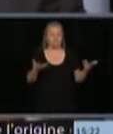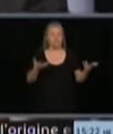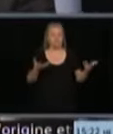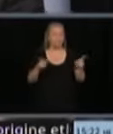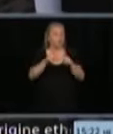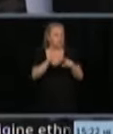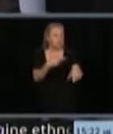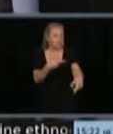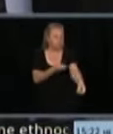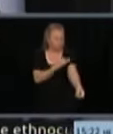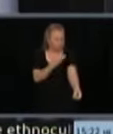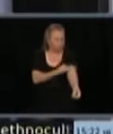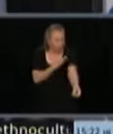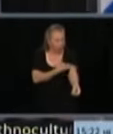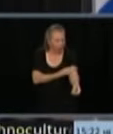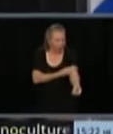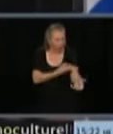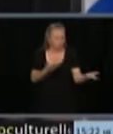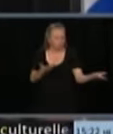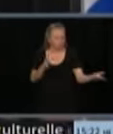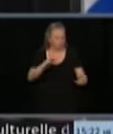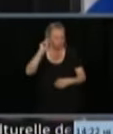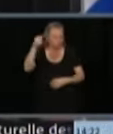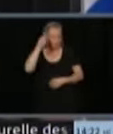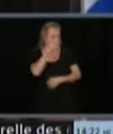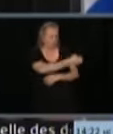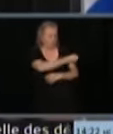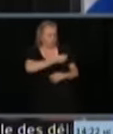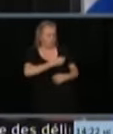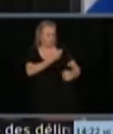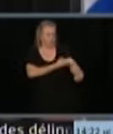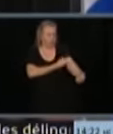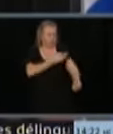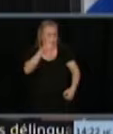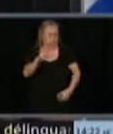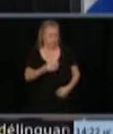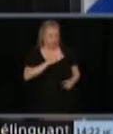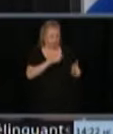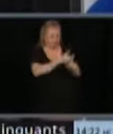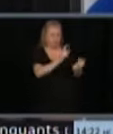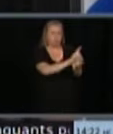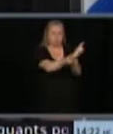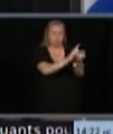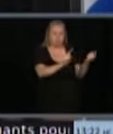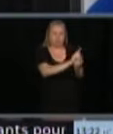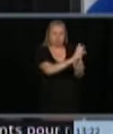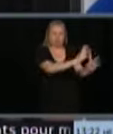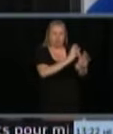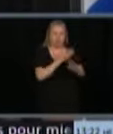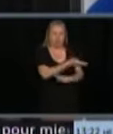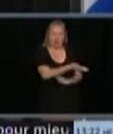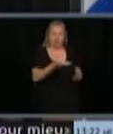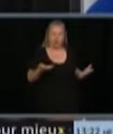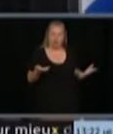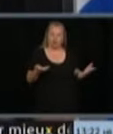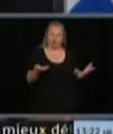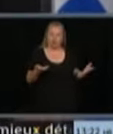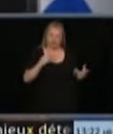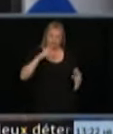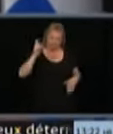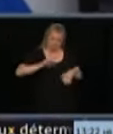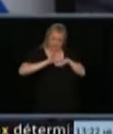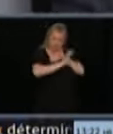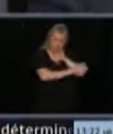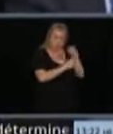des médecins, mais les médecins peuvent être en contact direct avec des patients. Est-ce que l'obligation les vise aussi? Voulez-vous commencer,